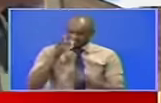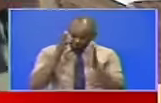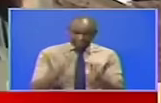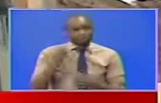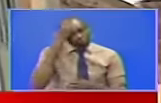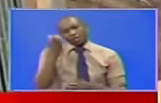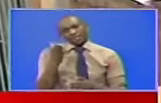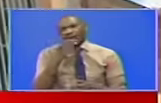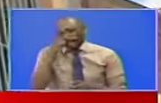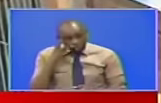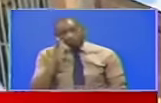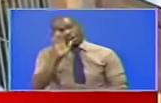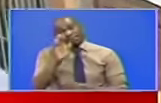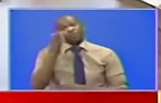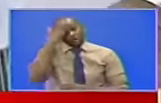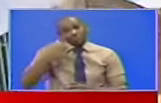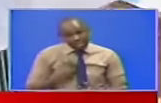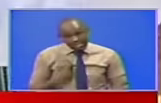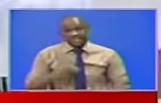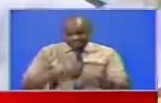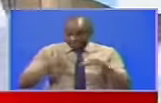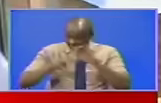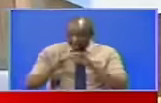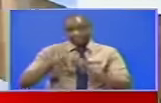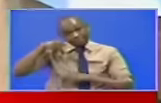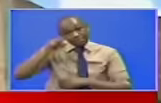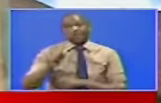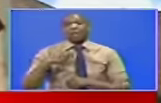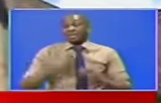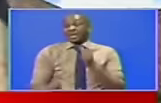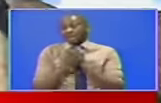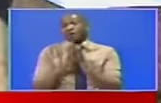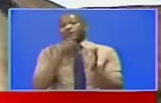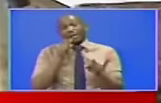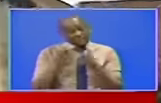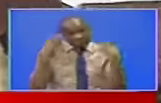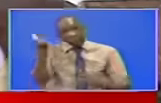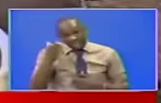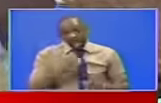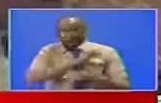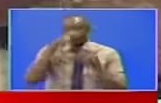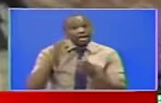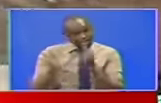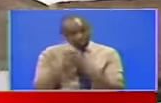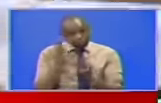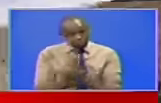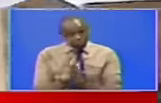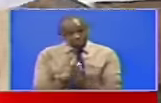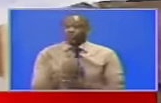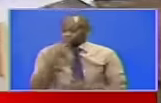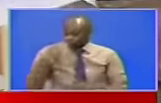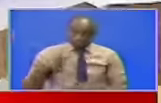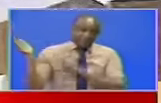ni mnajua? Kalonzo akiwa Vice President amemsaidia ndugu zetu wa Meru na Kenya nzima. Kwa hivyo